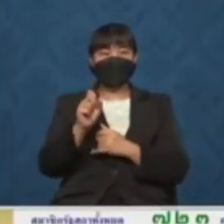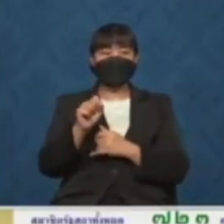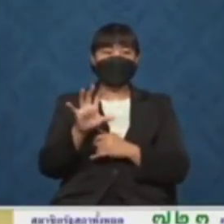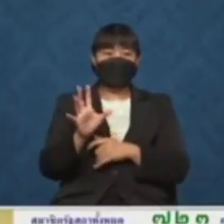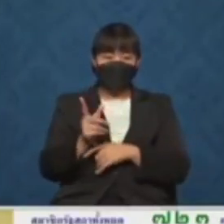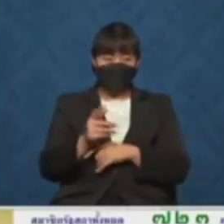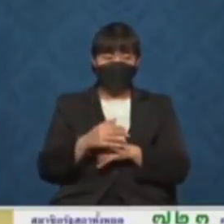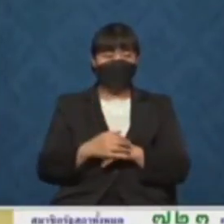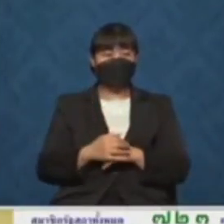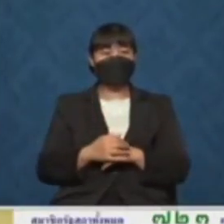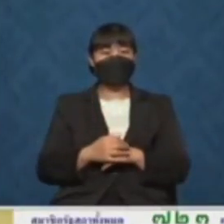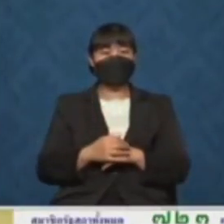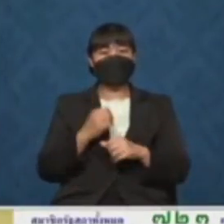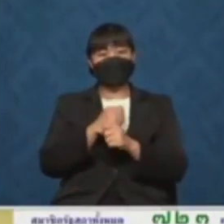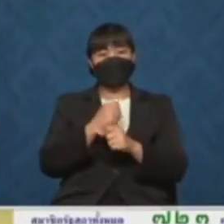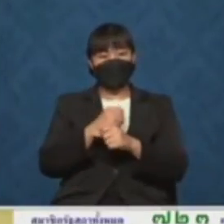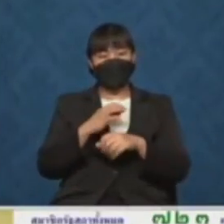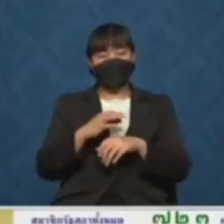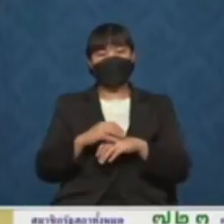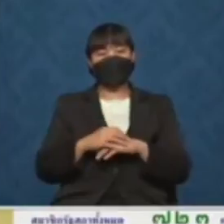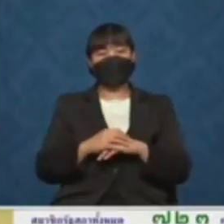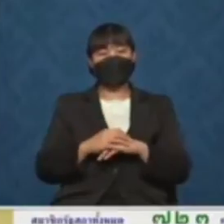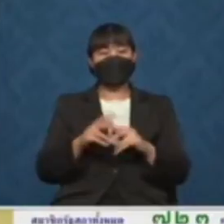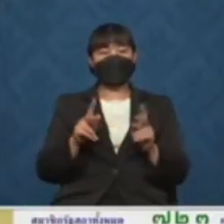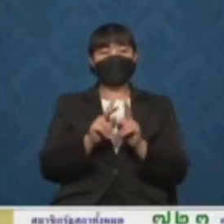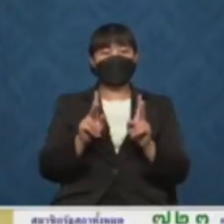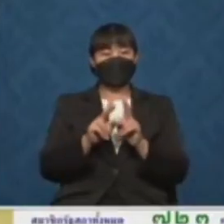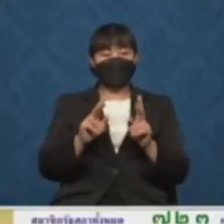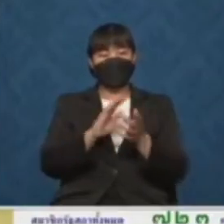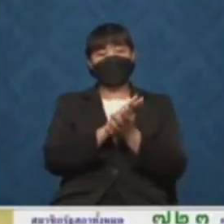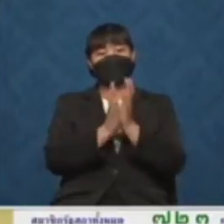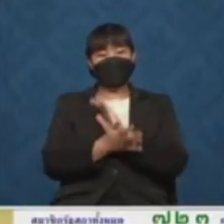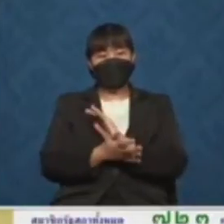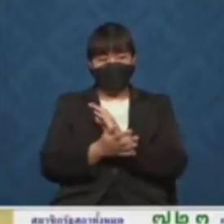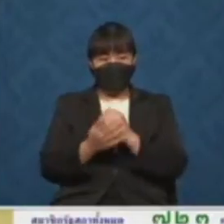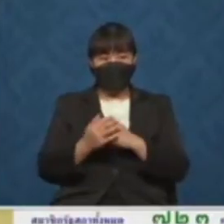ใน คณะกรมการปัิรูป